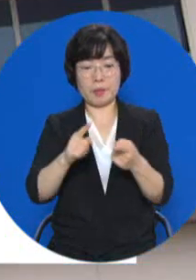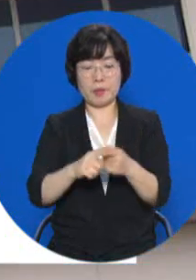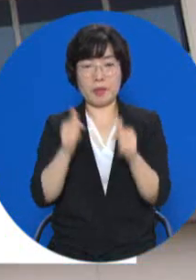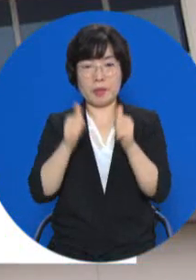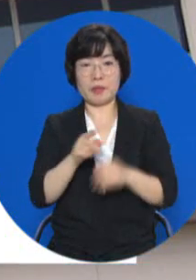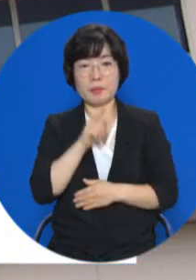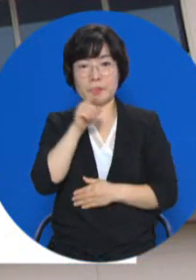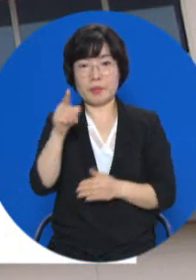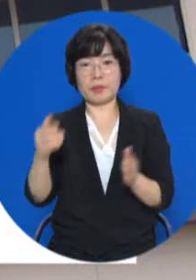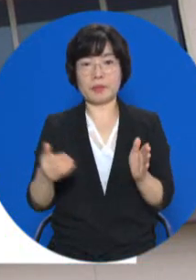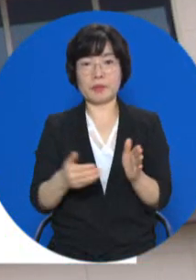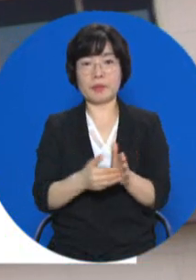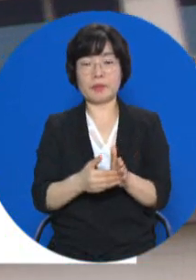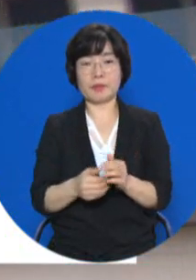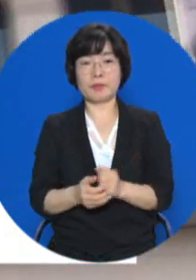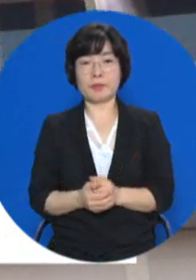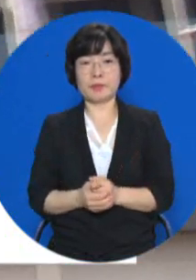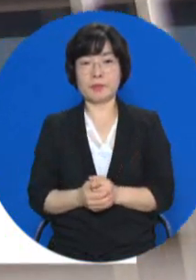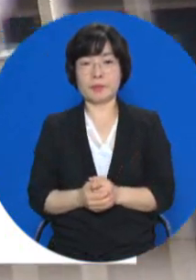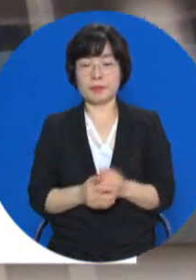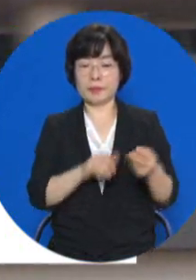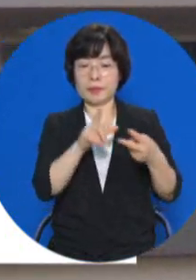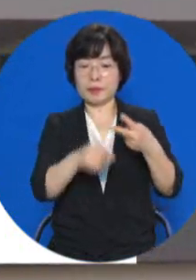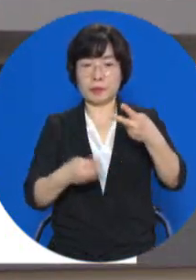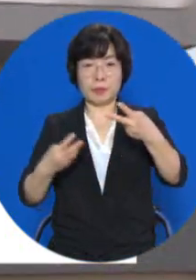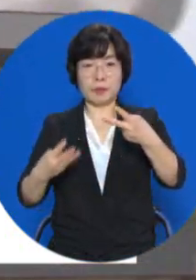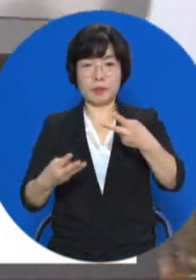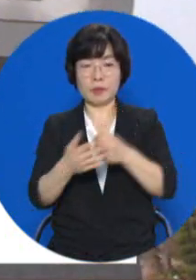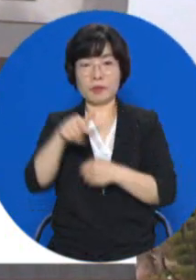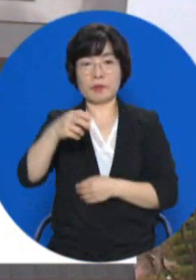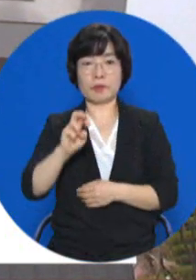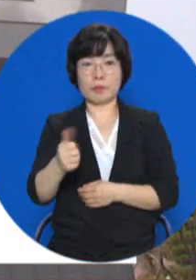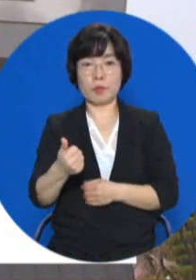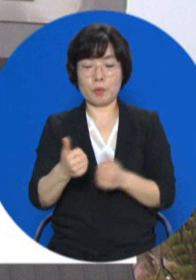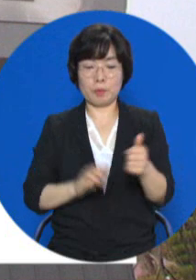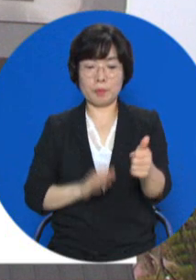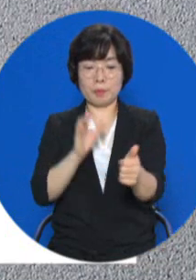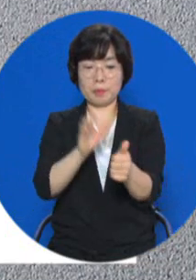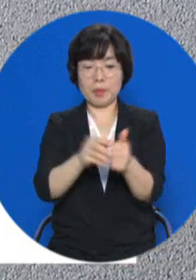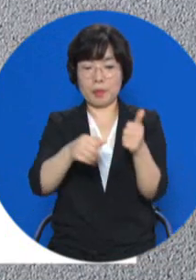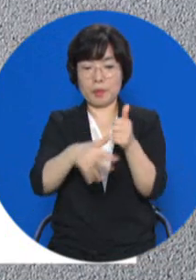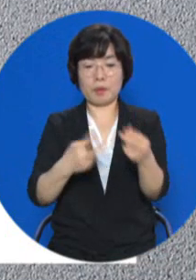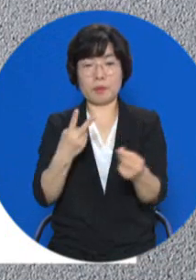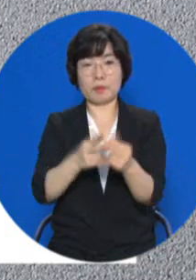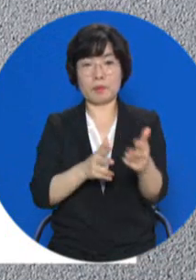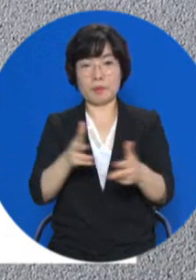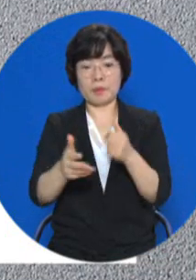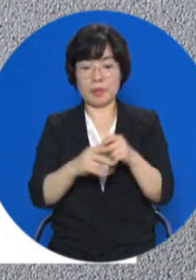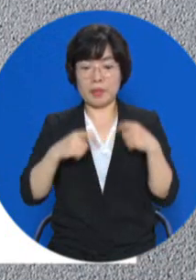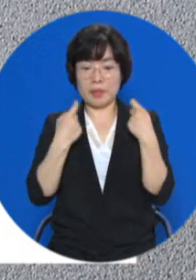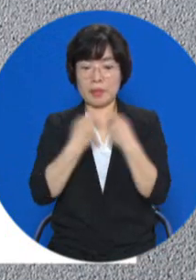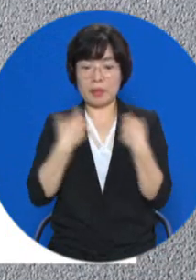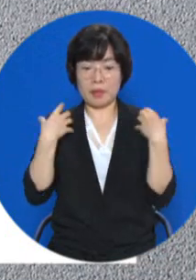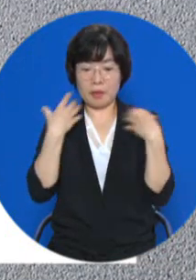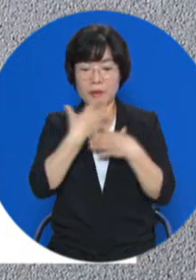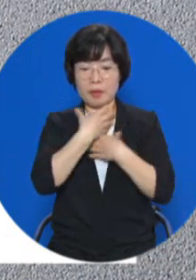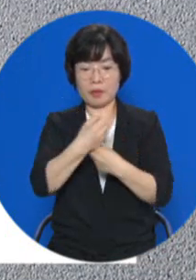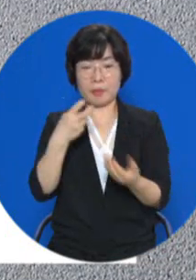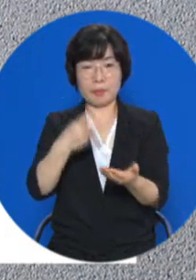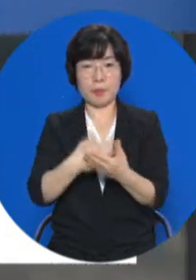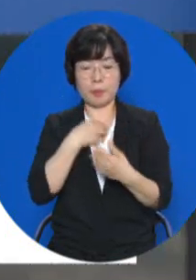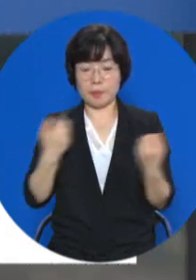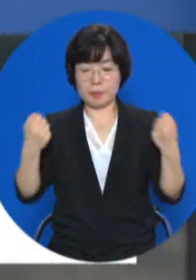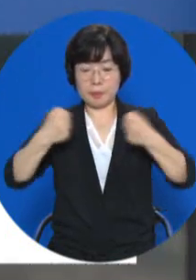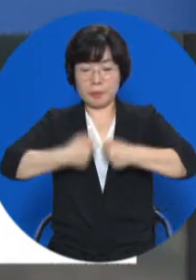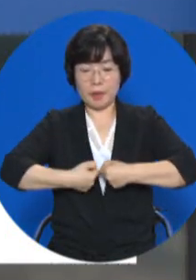의견으로 검찰에 송치했습니다. 지난 2월 3일 금호 PMB 화학 이 공장에서는 개인 안전장구를 착용하지 않은